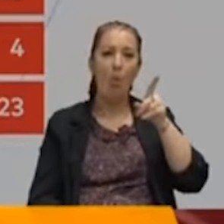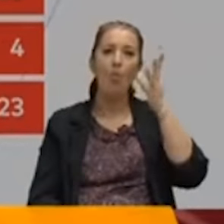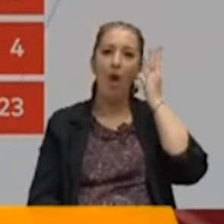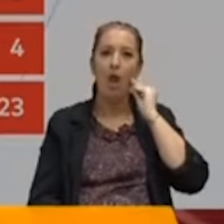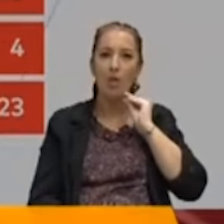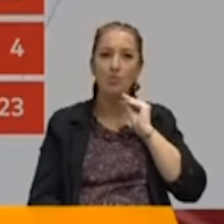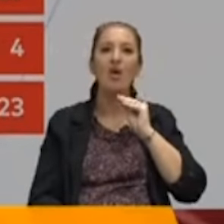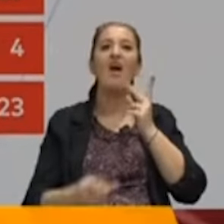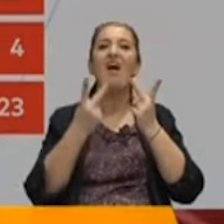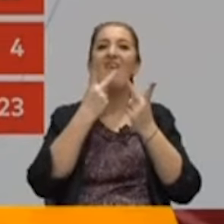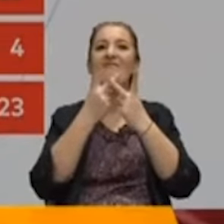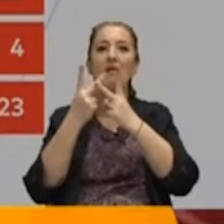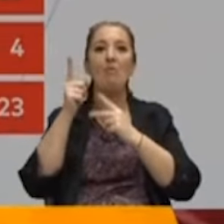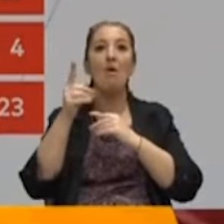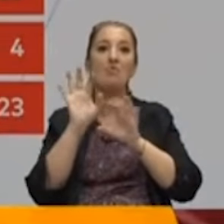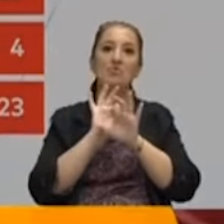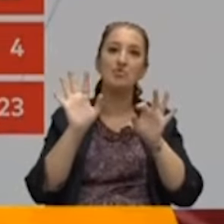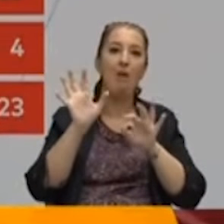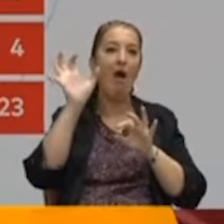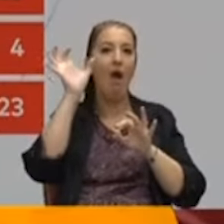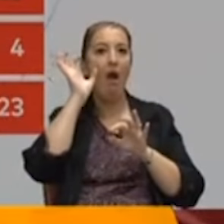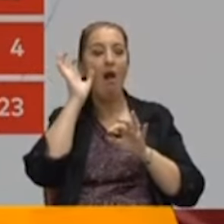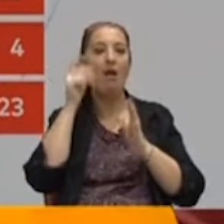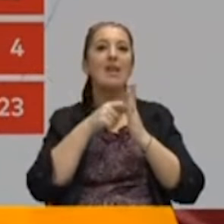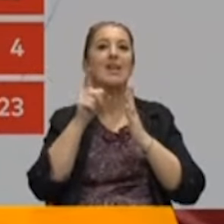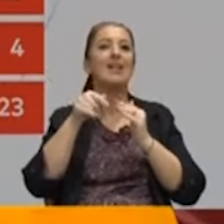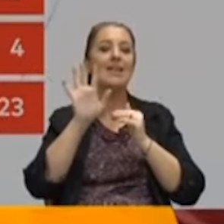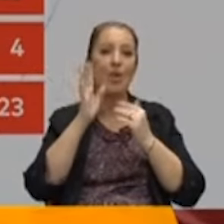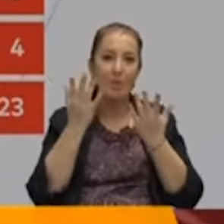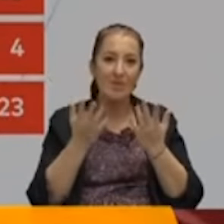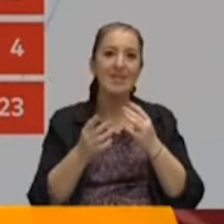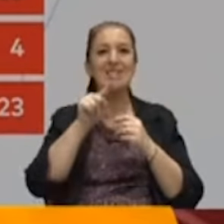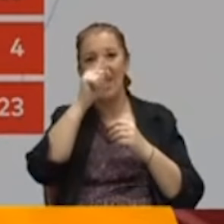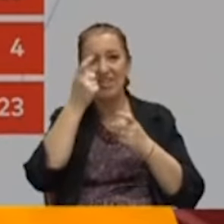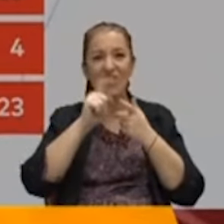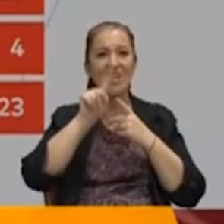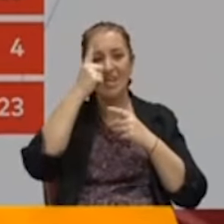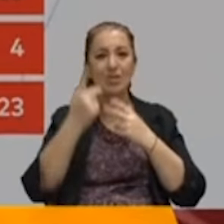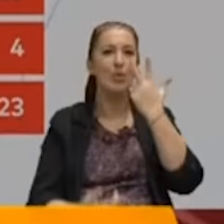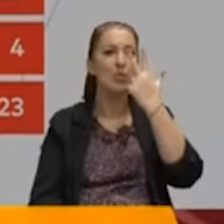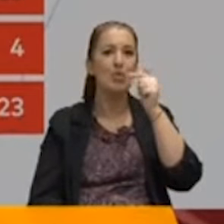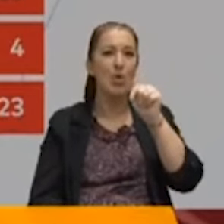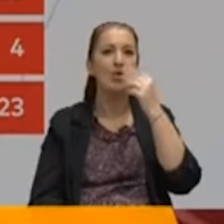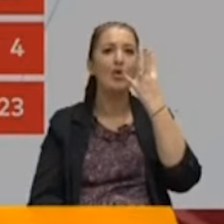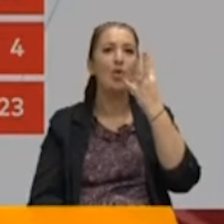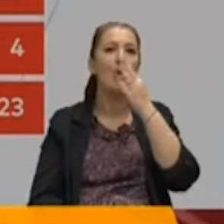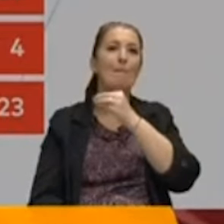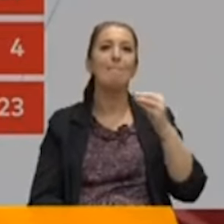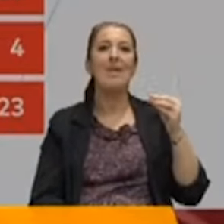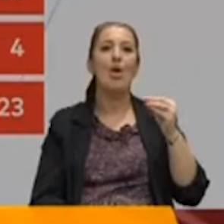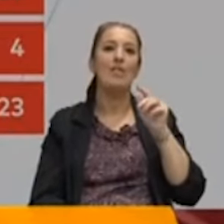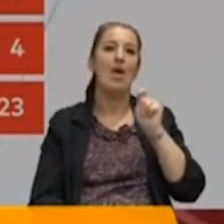ki web sitemiz çok iyi, adı algı olmasa da, sadece ve sadece 3.4 milyon lira